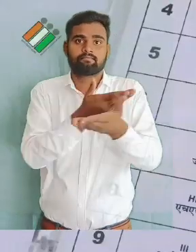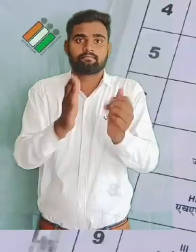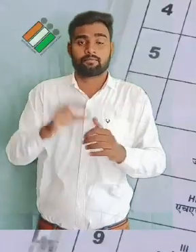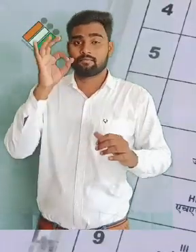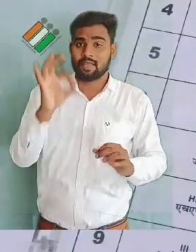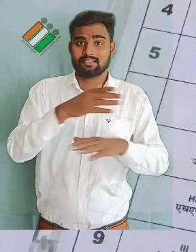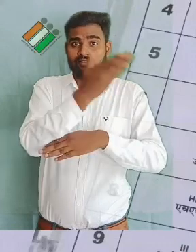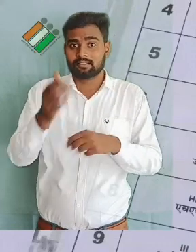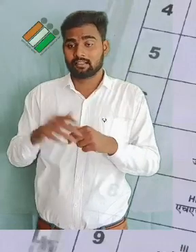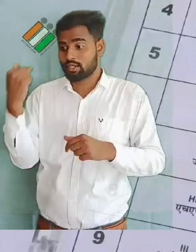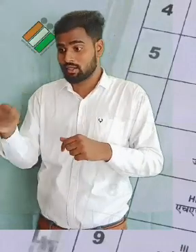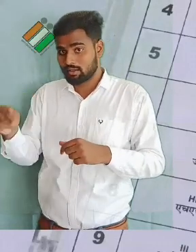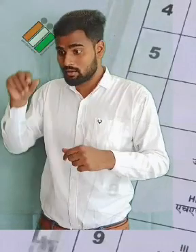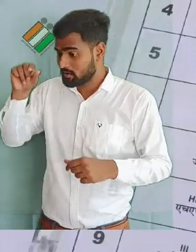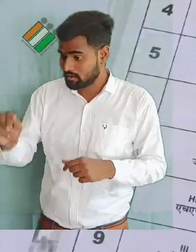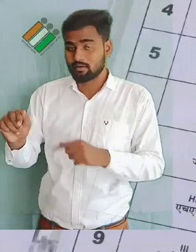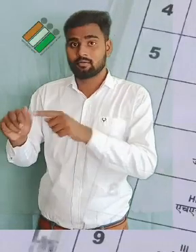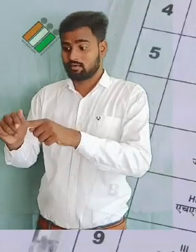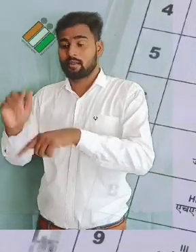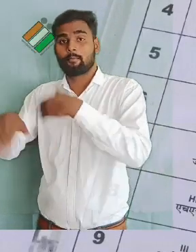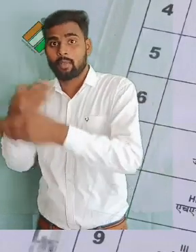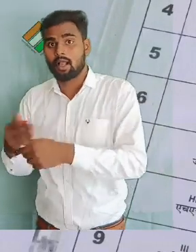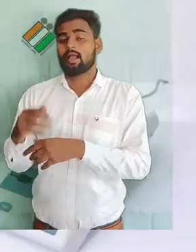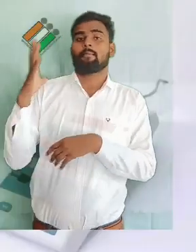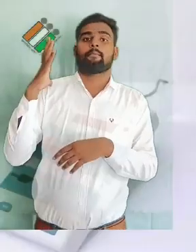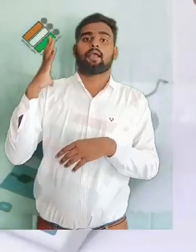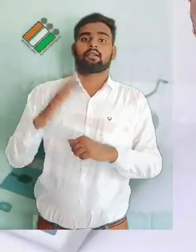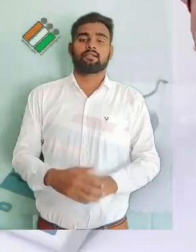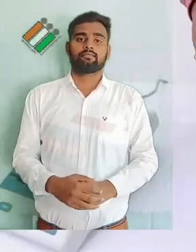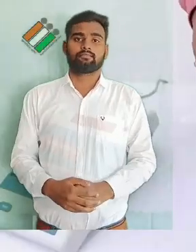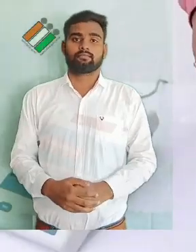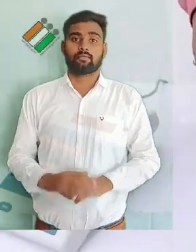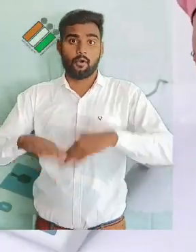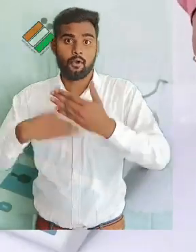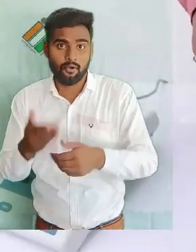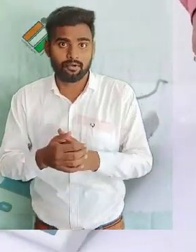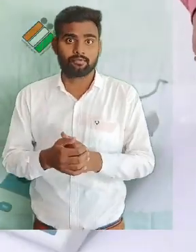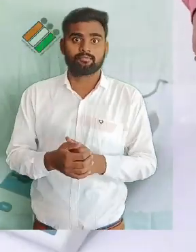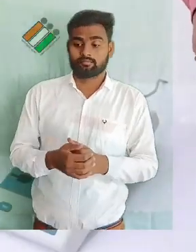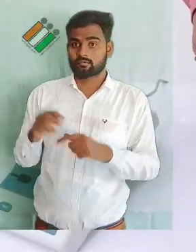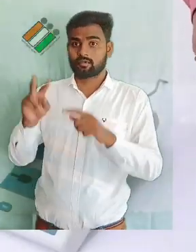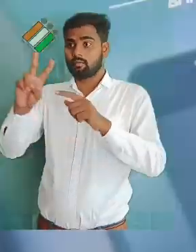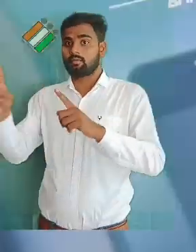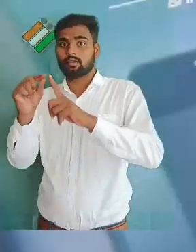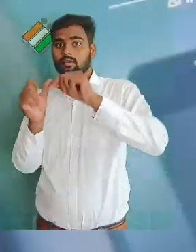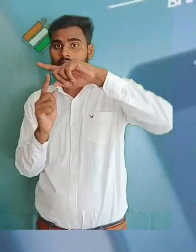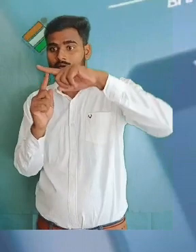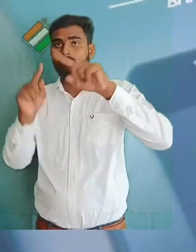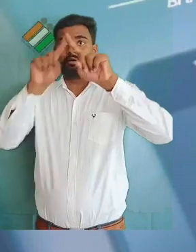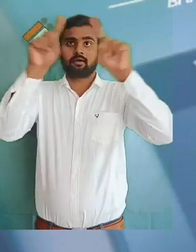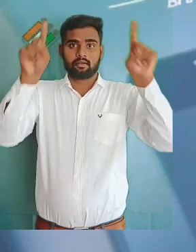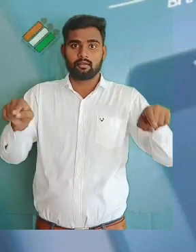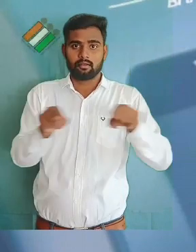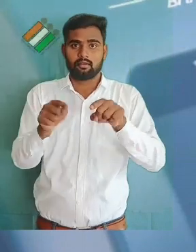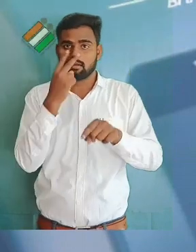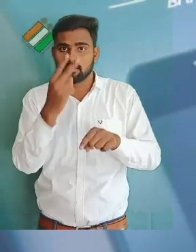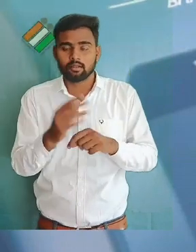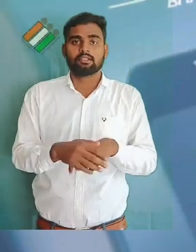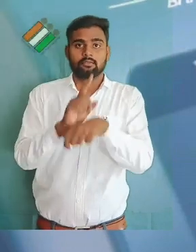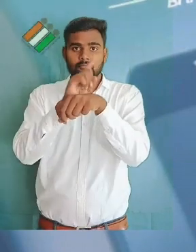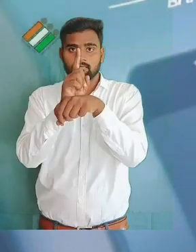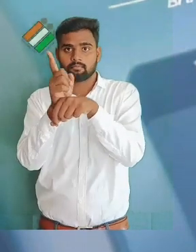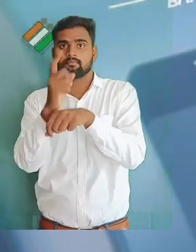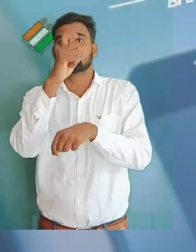बटन दबाने के बाद खड़े रहकर इंतजार करना है, और तब आपको वीवीपैट मशीन की पारदर्शी खिड़की में 7 सेकंड के लिए एक पर्ची